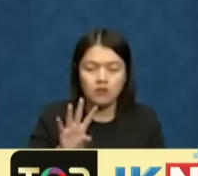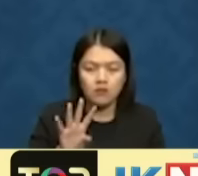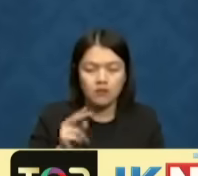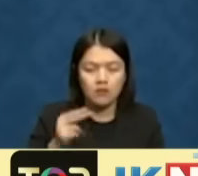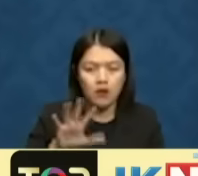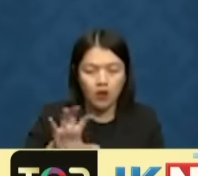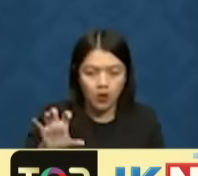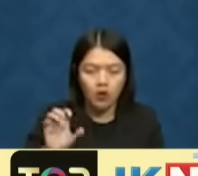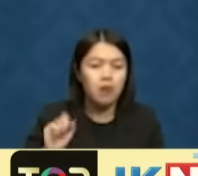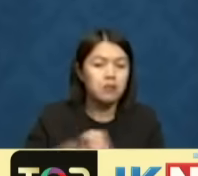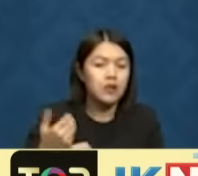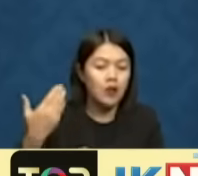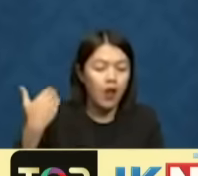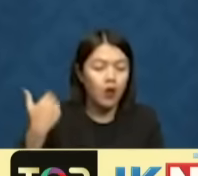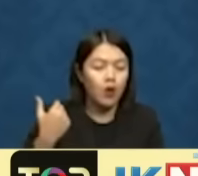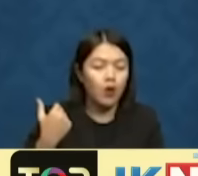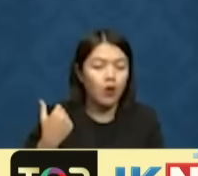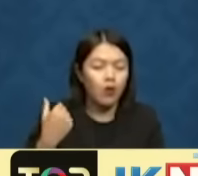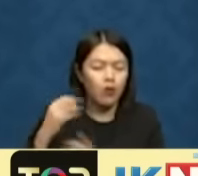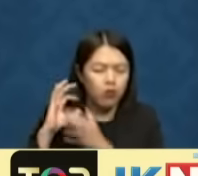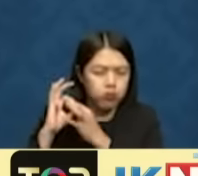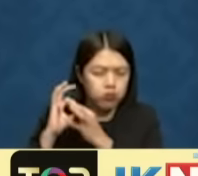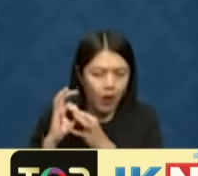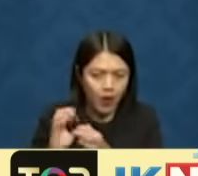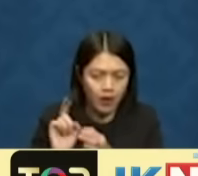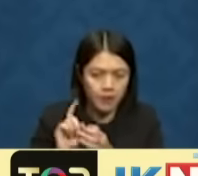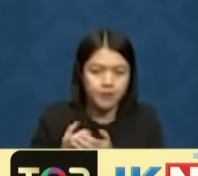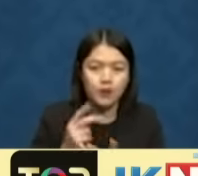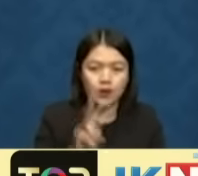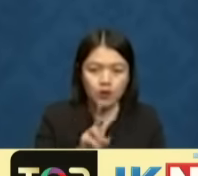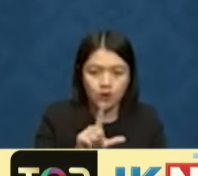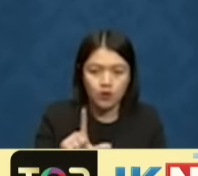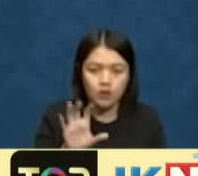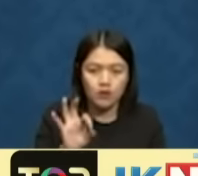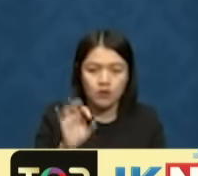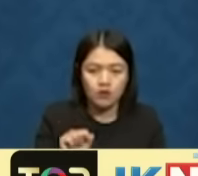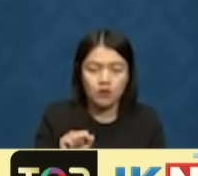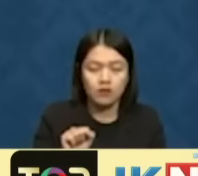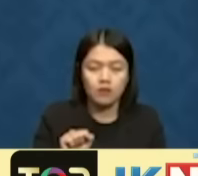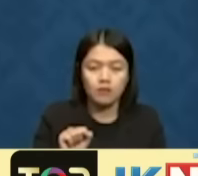14,645,000 บาทปีที่แล้วตั้งข้อผูกพันไว้ที่